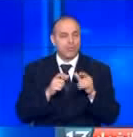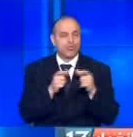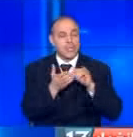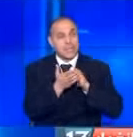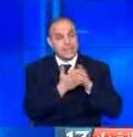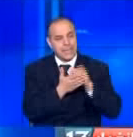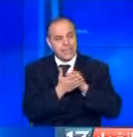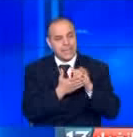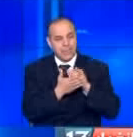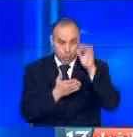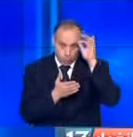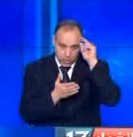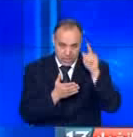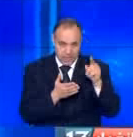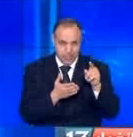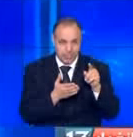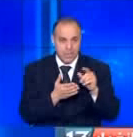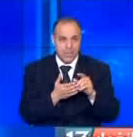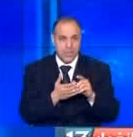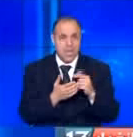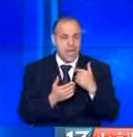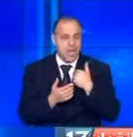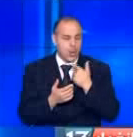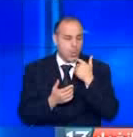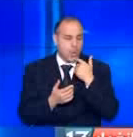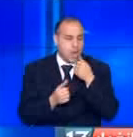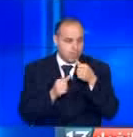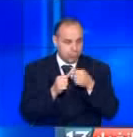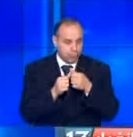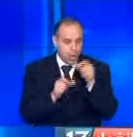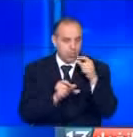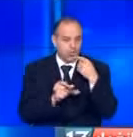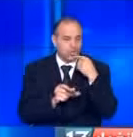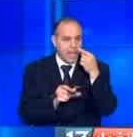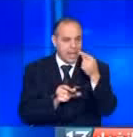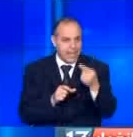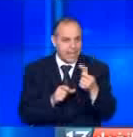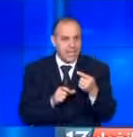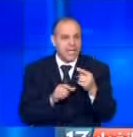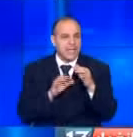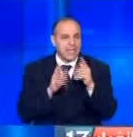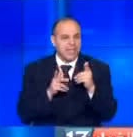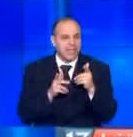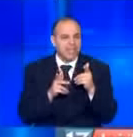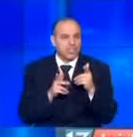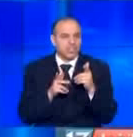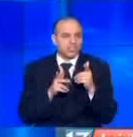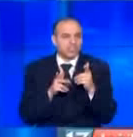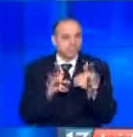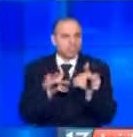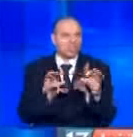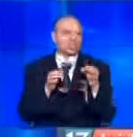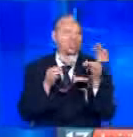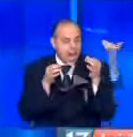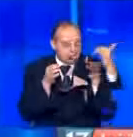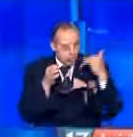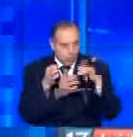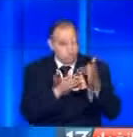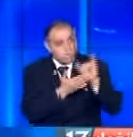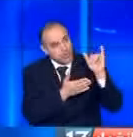ساعة القادمة حتى يستطيعوا حل مشاكلهم مع الناقلة الوطنية، أي